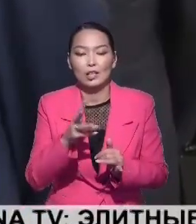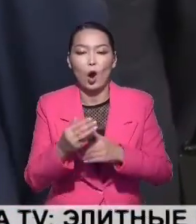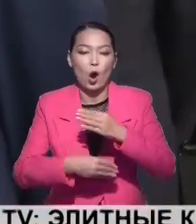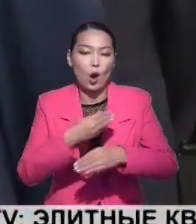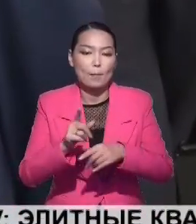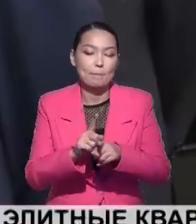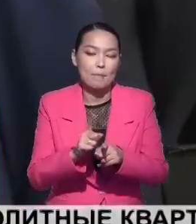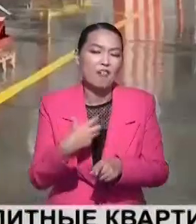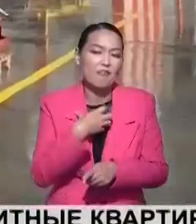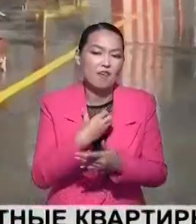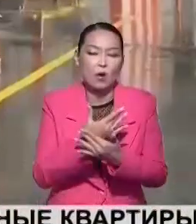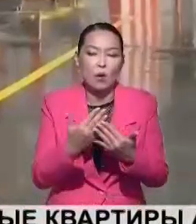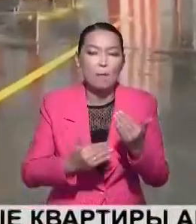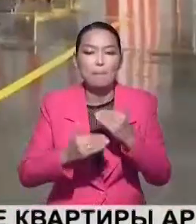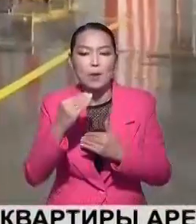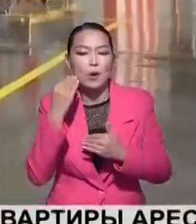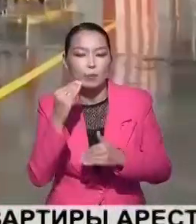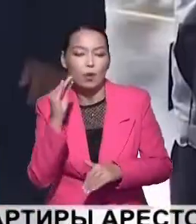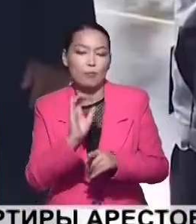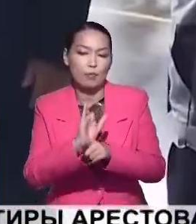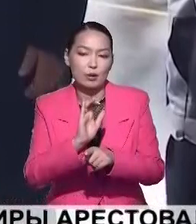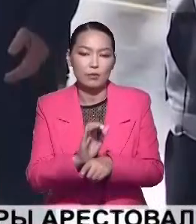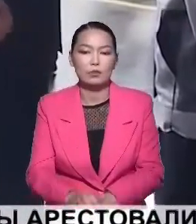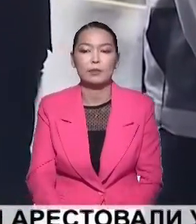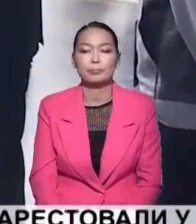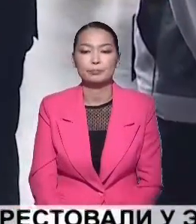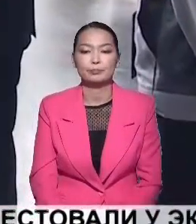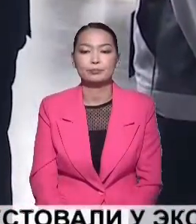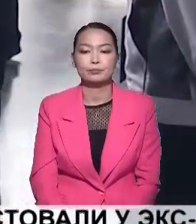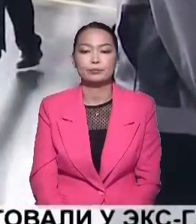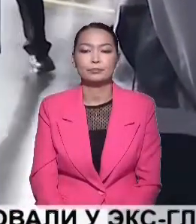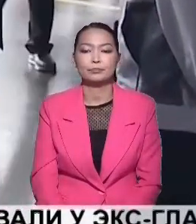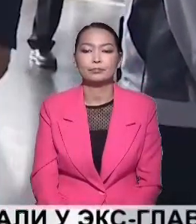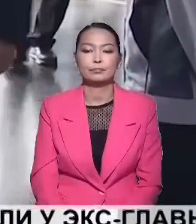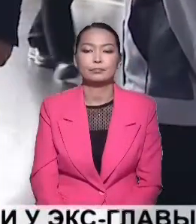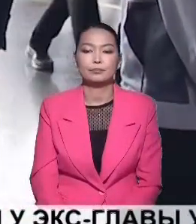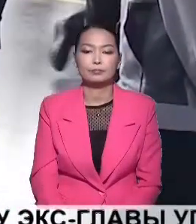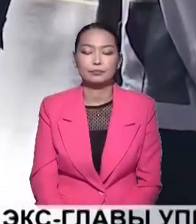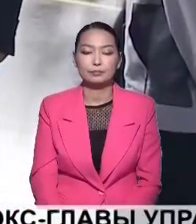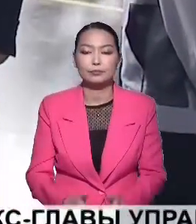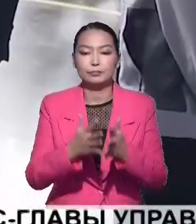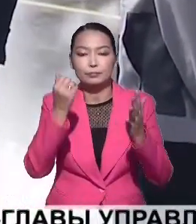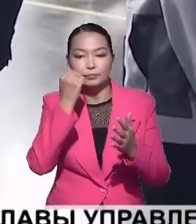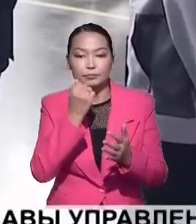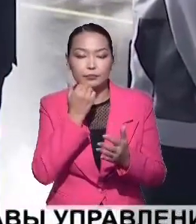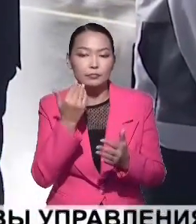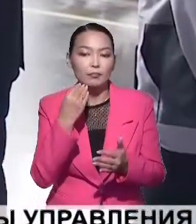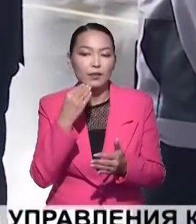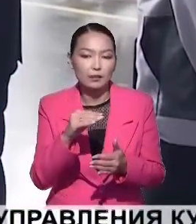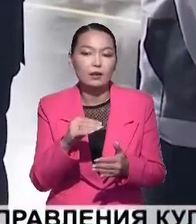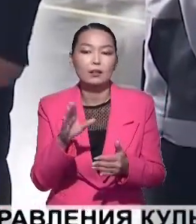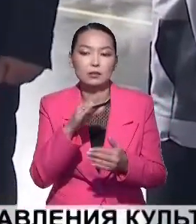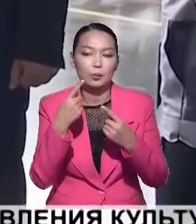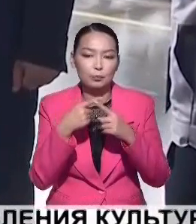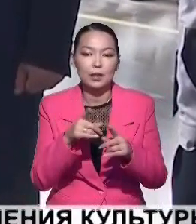подчеркнул необходимость повышения локализации производства. Износ техники по всей стране очень большой.